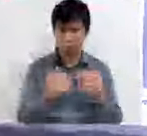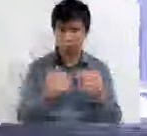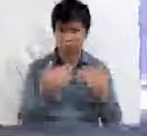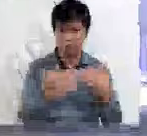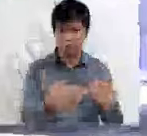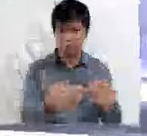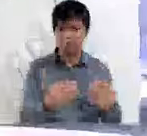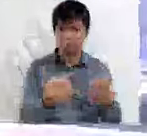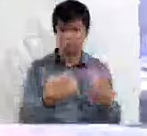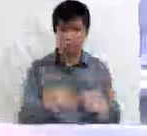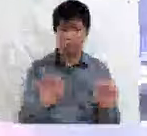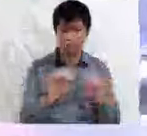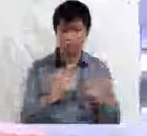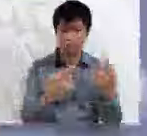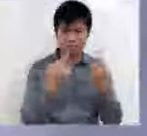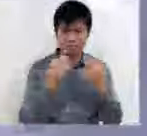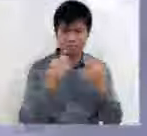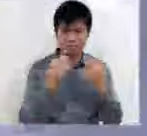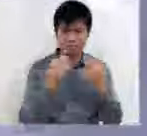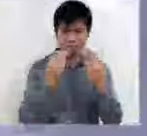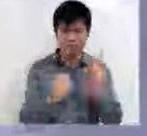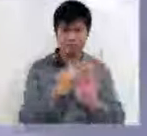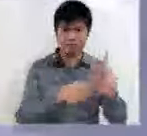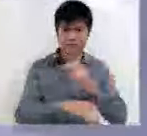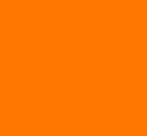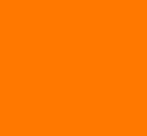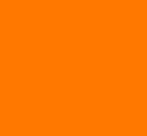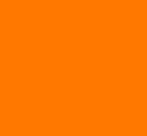balitaan sa pagbabalik ng Frontline Pilipinas.